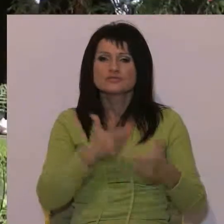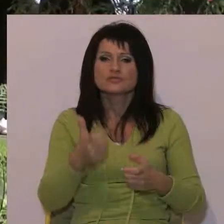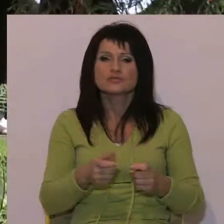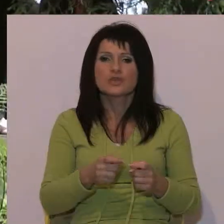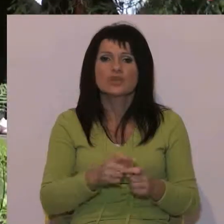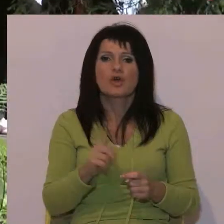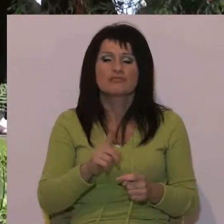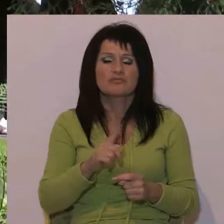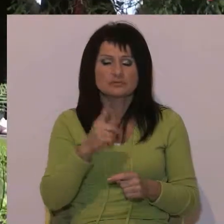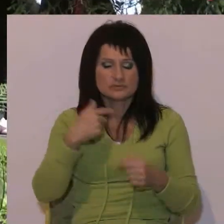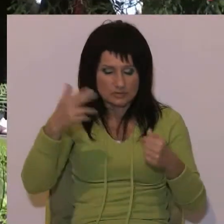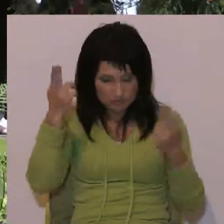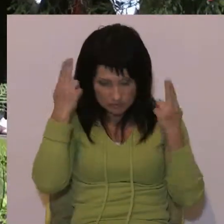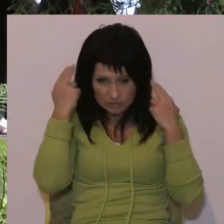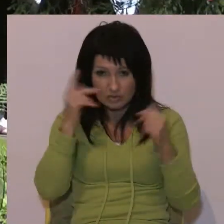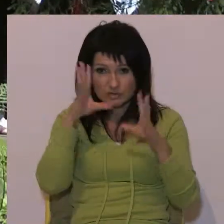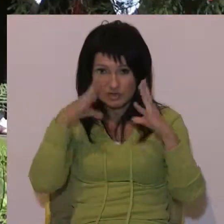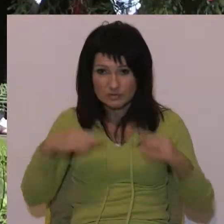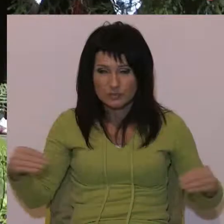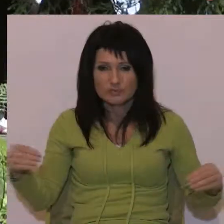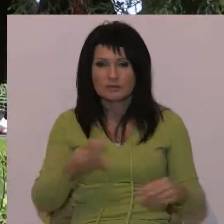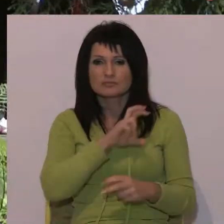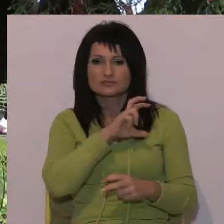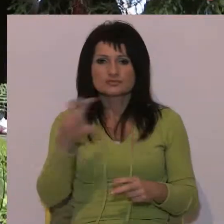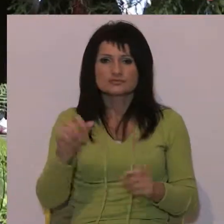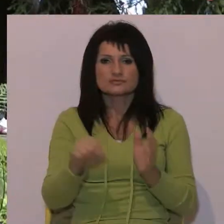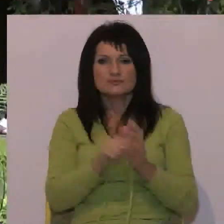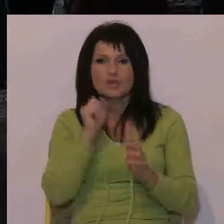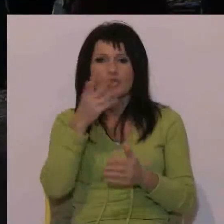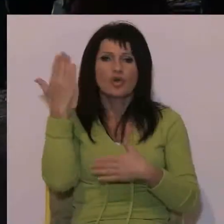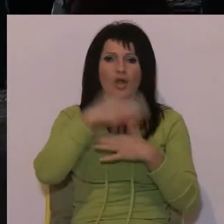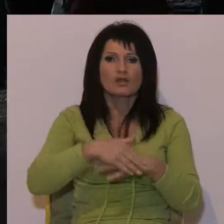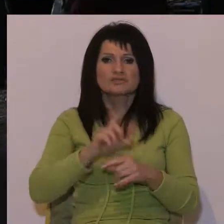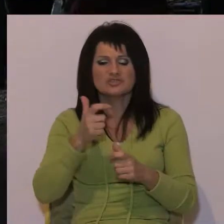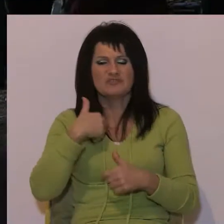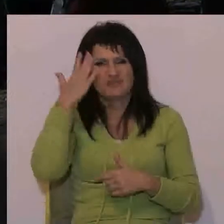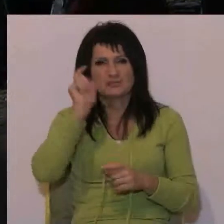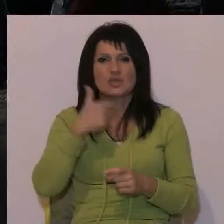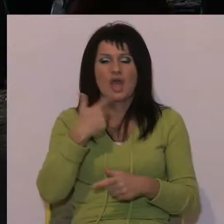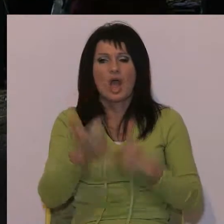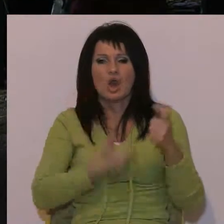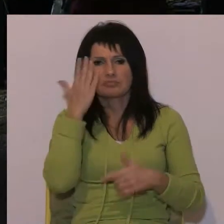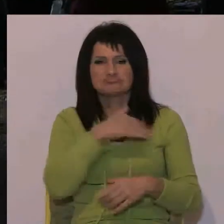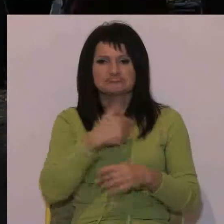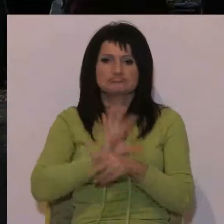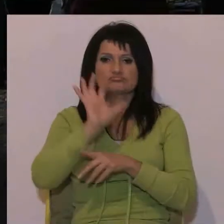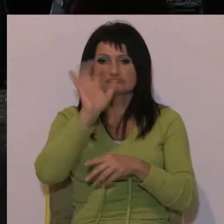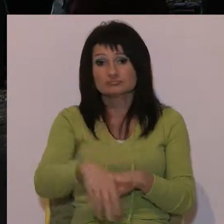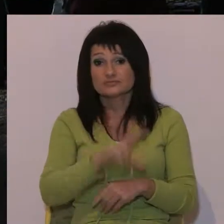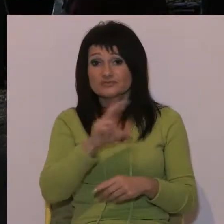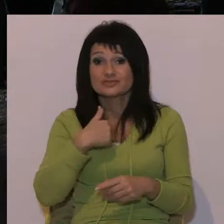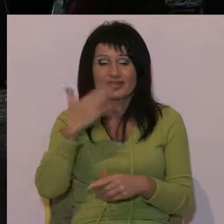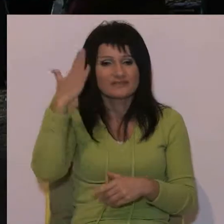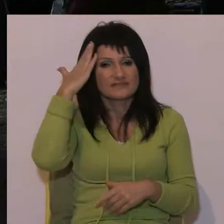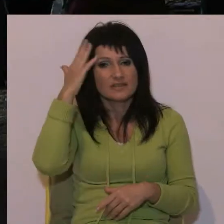z godnością, szacunkiem? Czy tak do końca ja naprawdę wiem, co ja robię? Czy ja wiem,